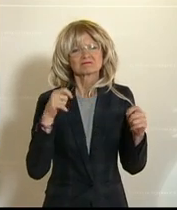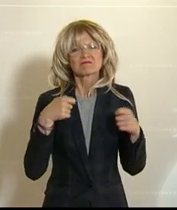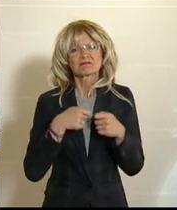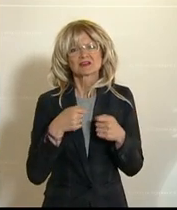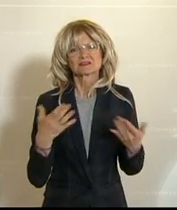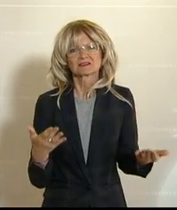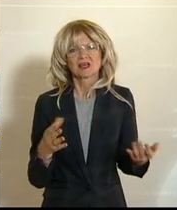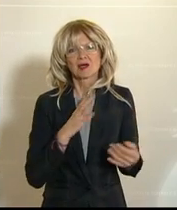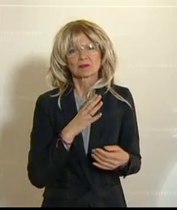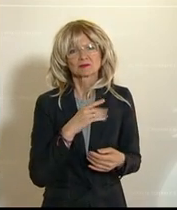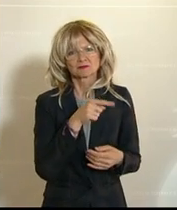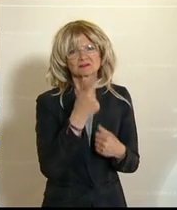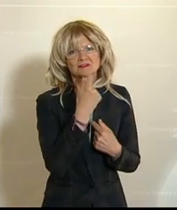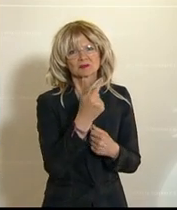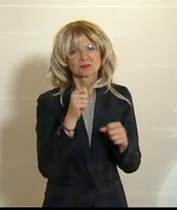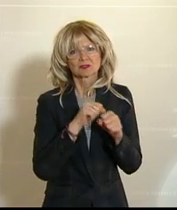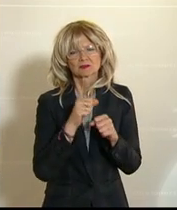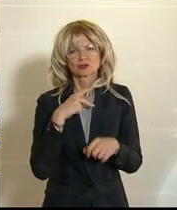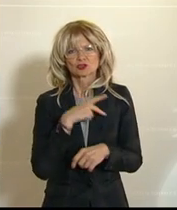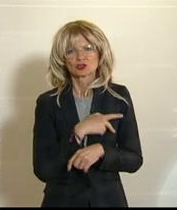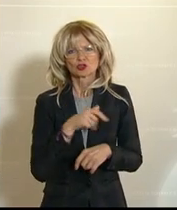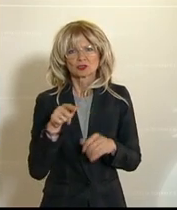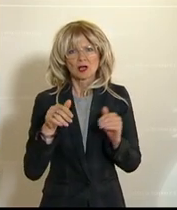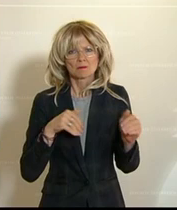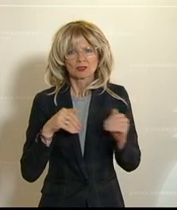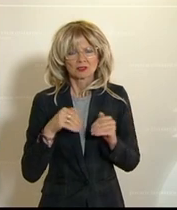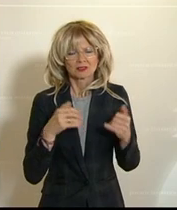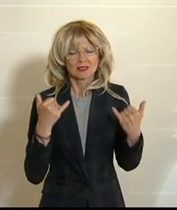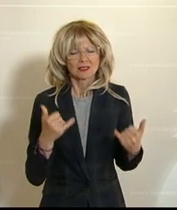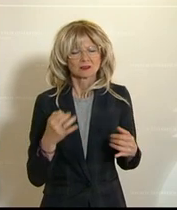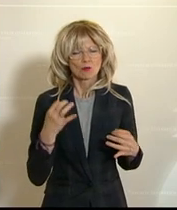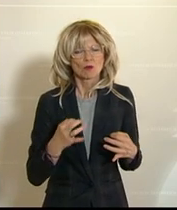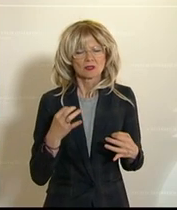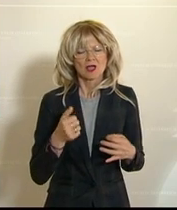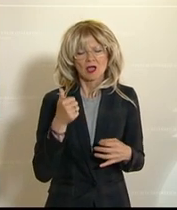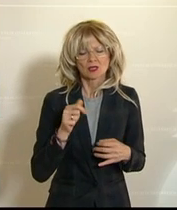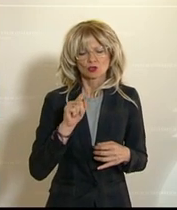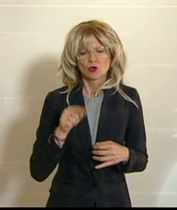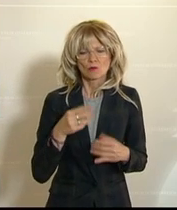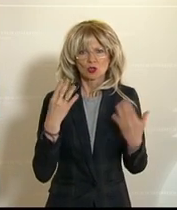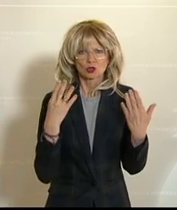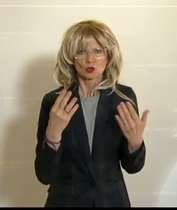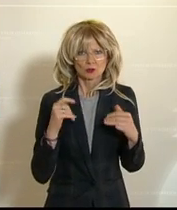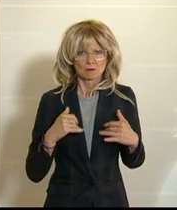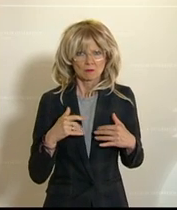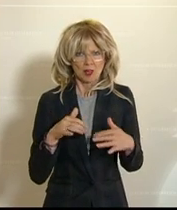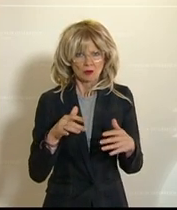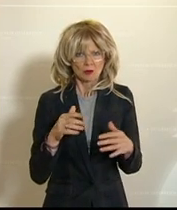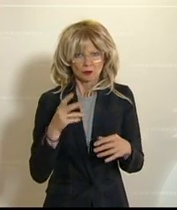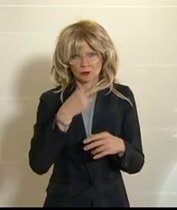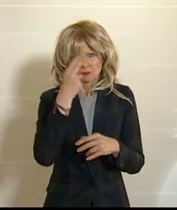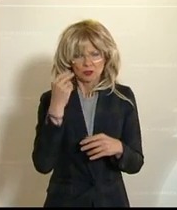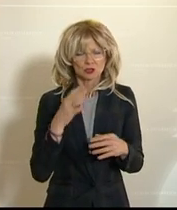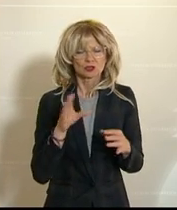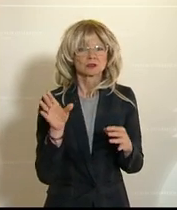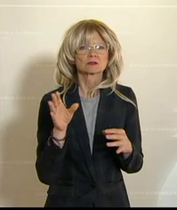Sozialminister. Wir haben zurzeit 1,9 Millionen Menschen in Österreich mit